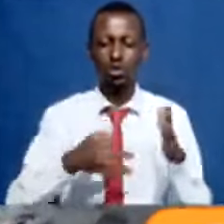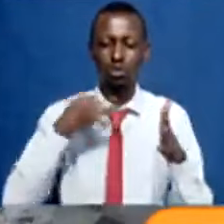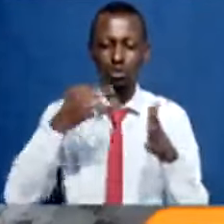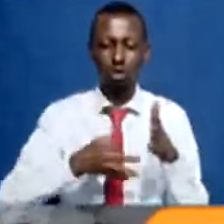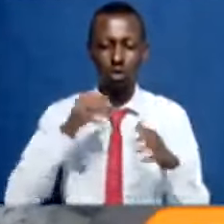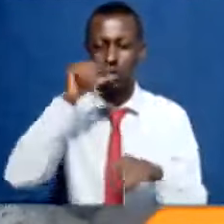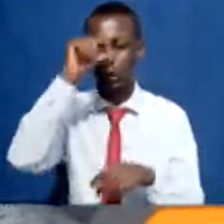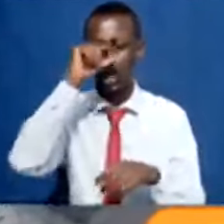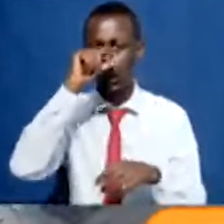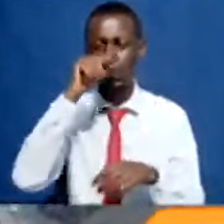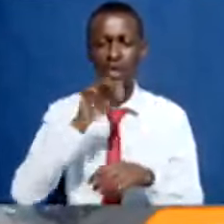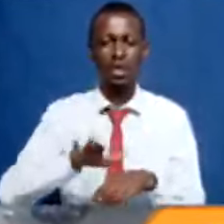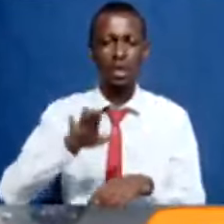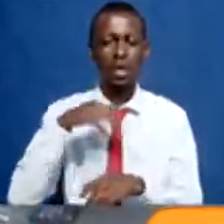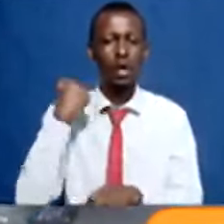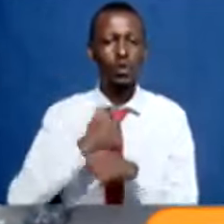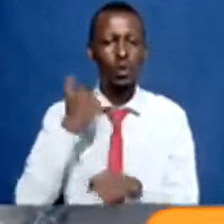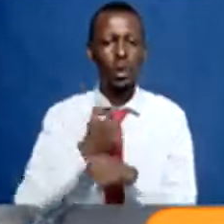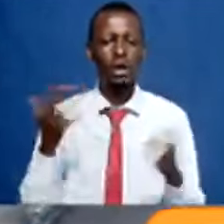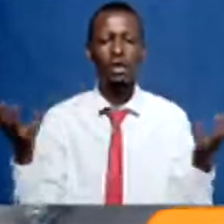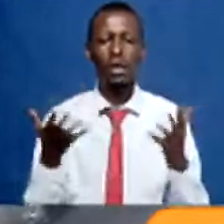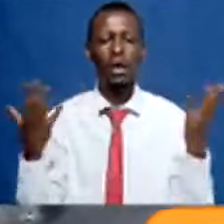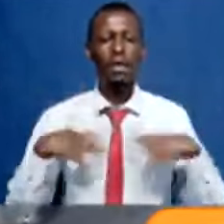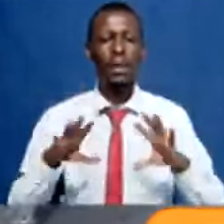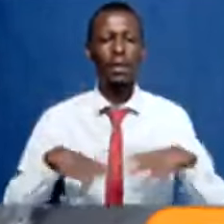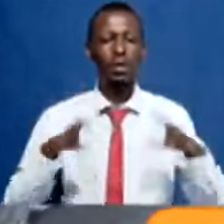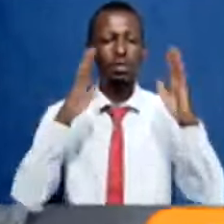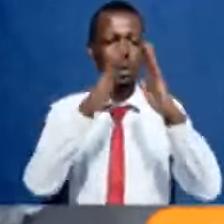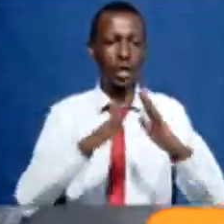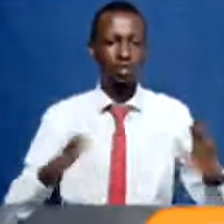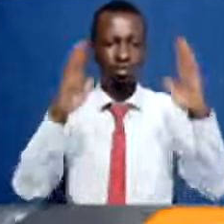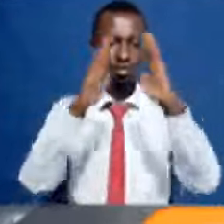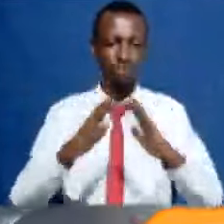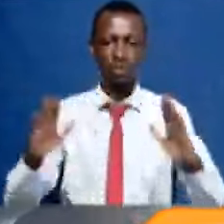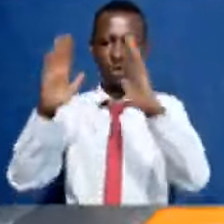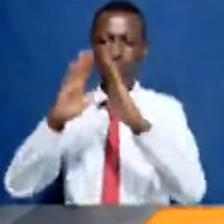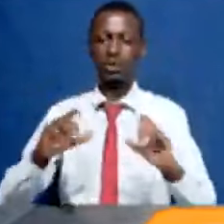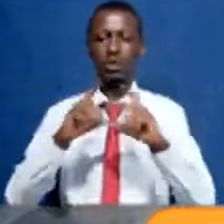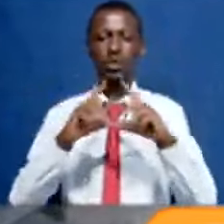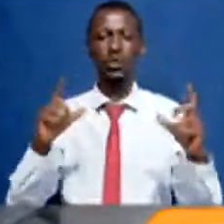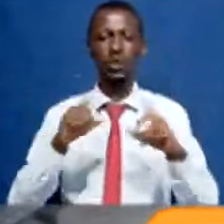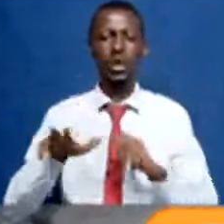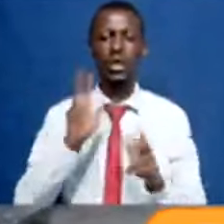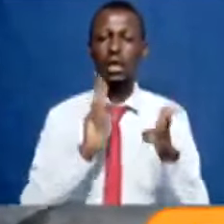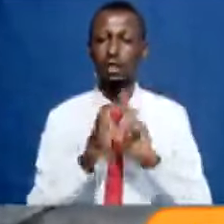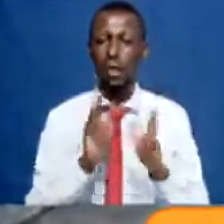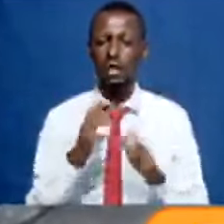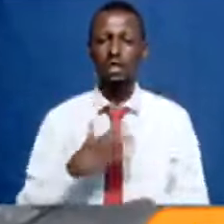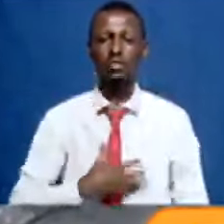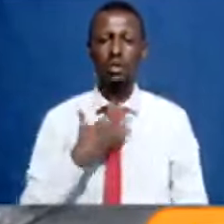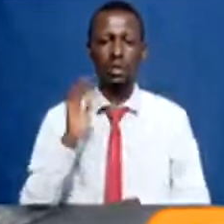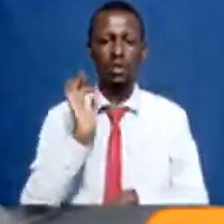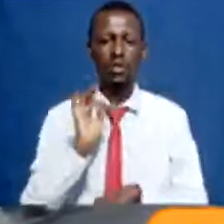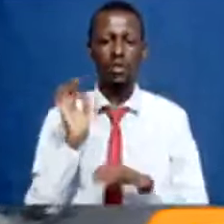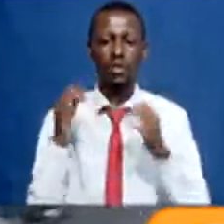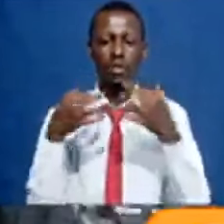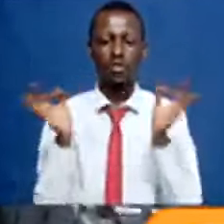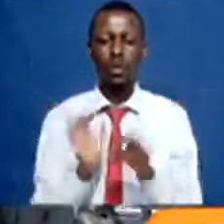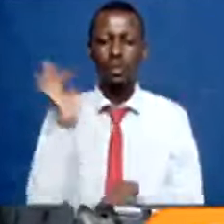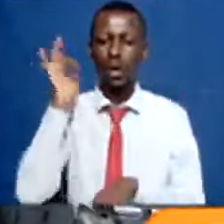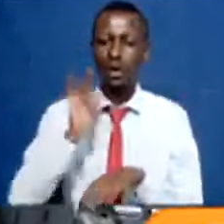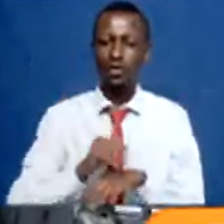gesi vinavyohudumu karibu na maeneo ya makazi. Akizungumza katika eneo la Embakasi alipozuru familia zilizoathiriwa na mlipuko wa